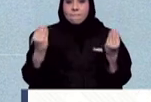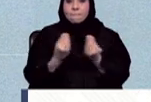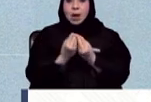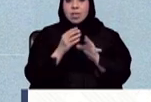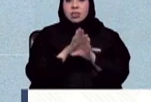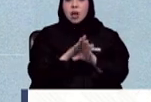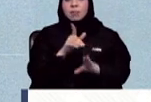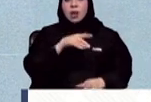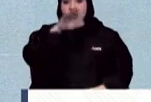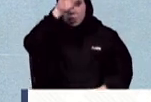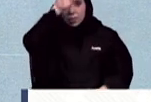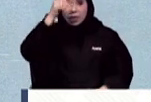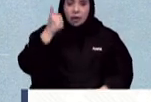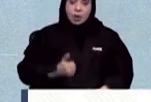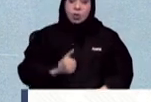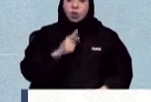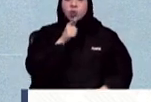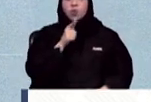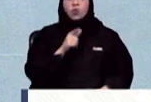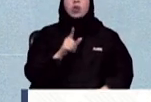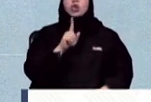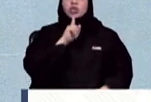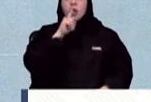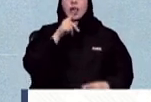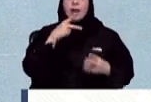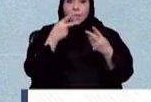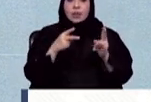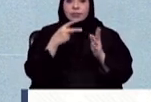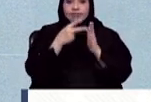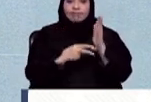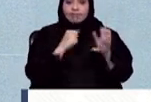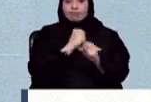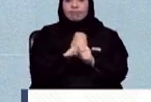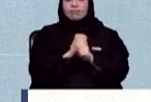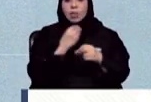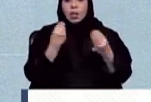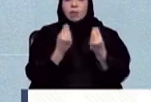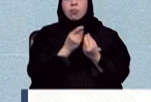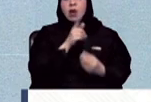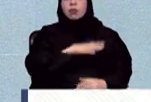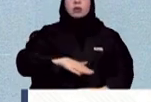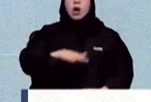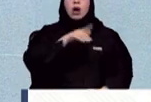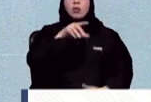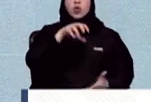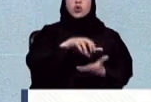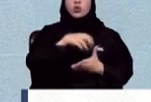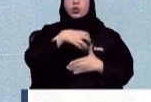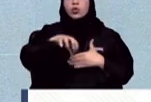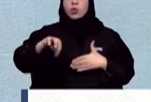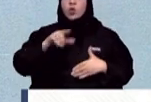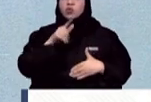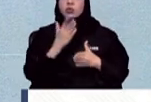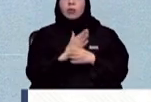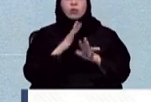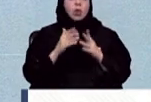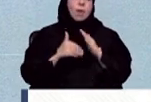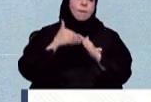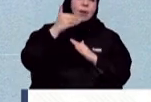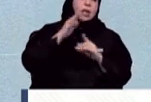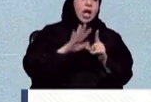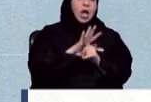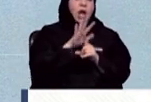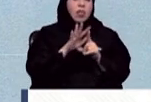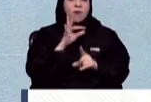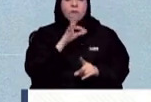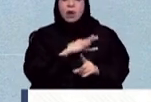مبادرة مملكة البحرين موضع التنفيذ, أين يكون موقعها مع المبادرات الفردية القائمة الآن من الدول, وما الأثر الذي